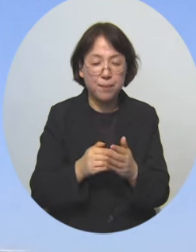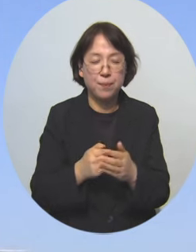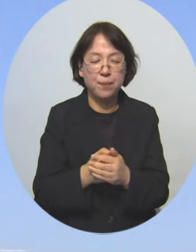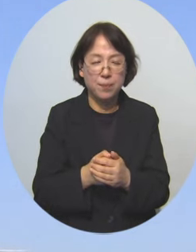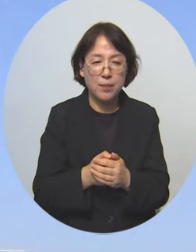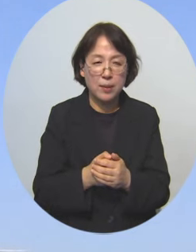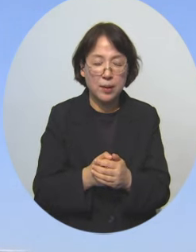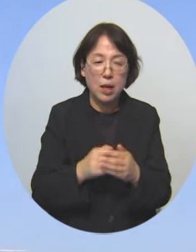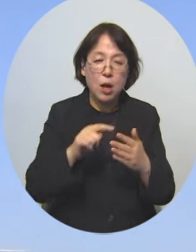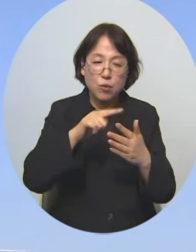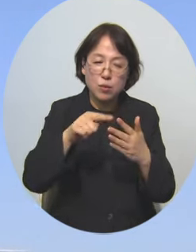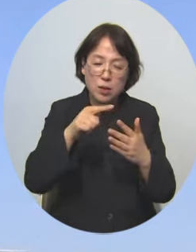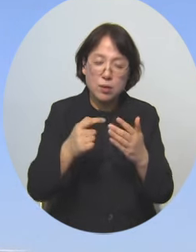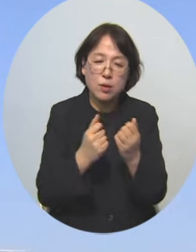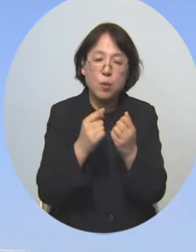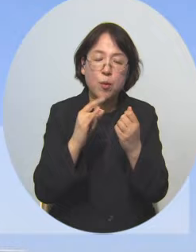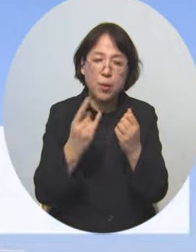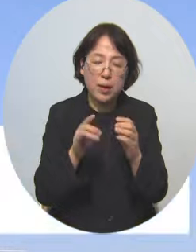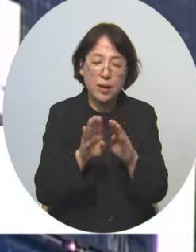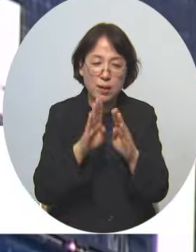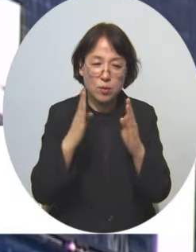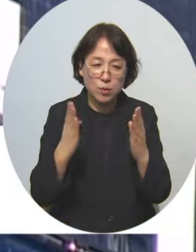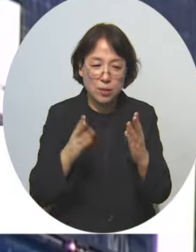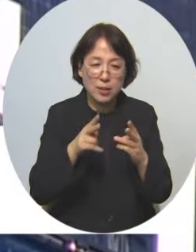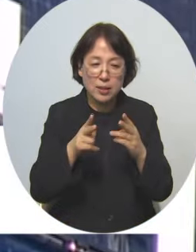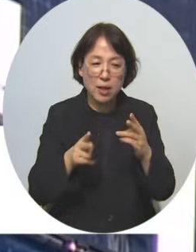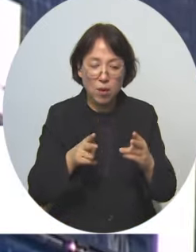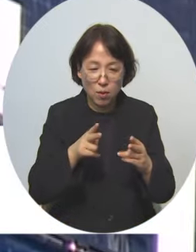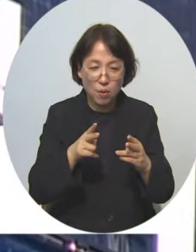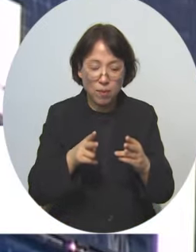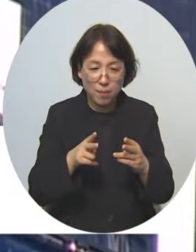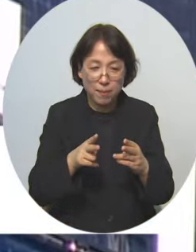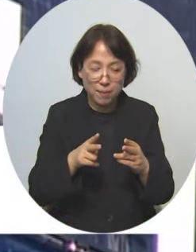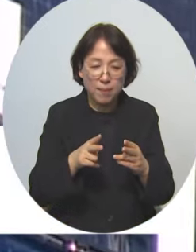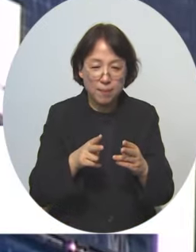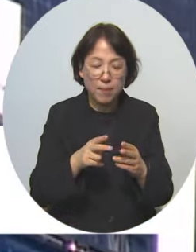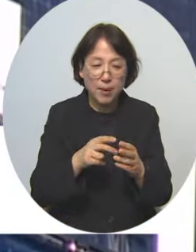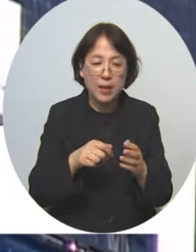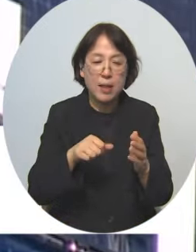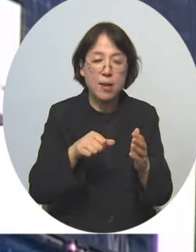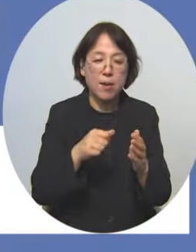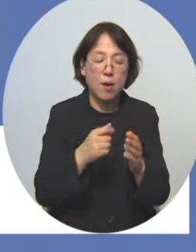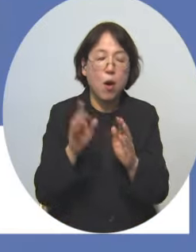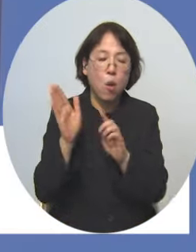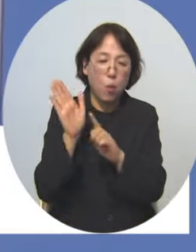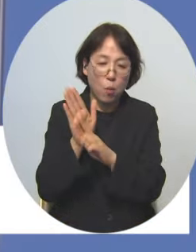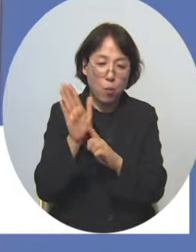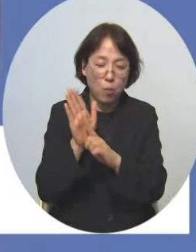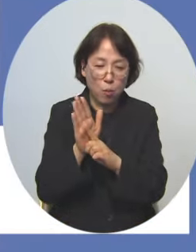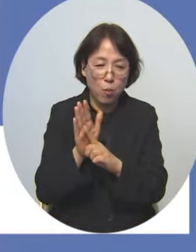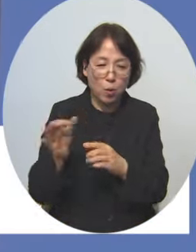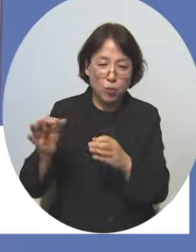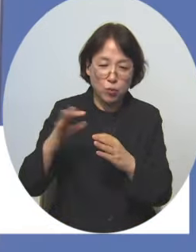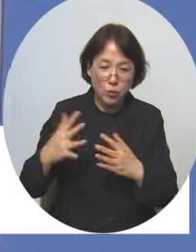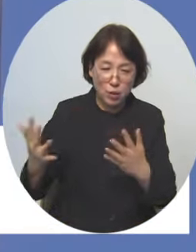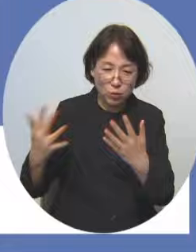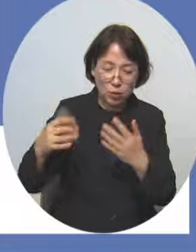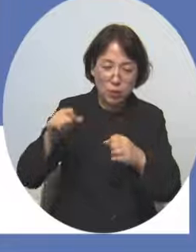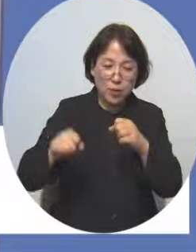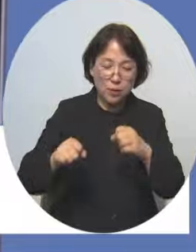공사는 순차적으로 사업 설명회를 개최해 사업 유망성을 알리는 등 적극적인 투자 유치 활동을 할 것이라고